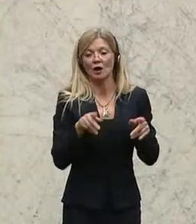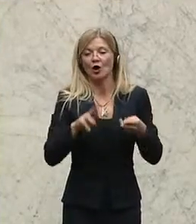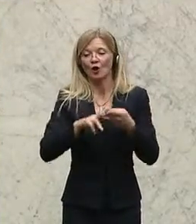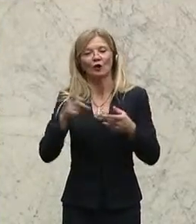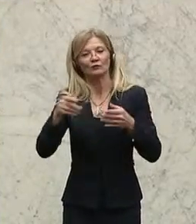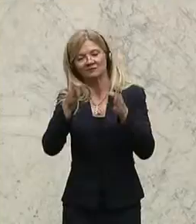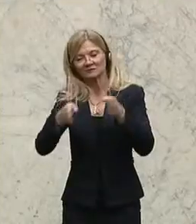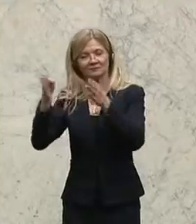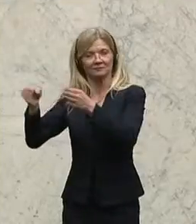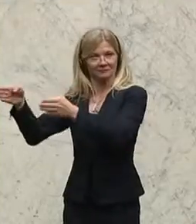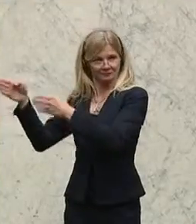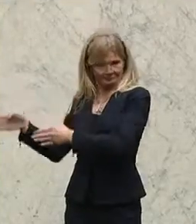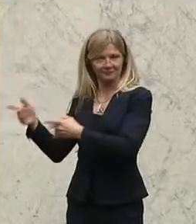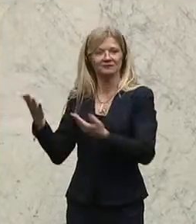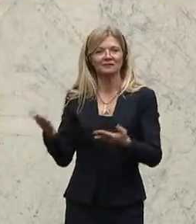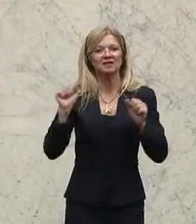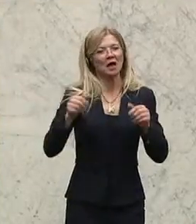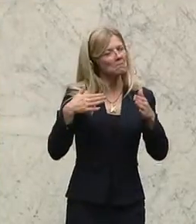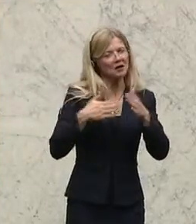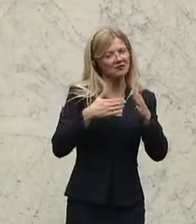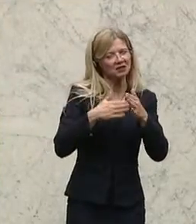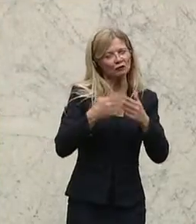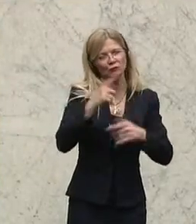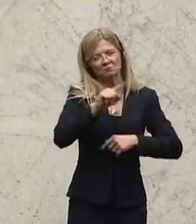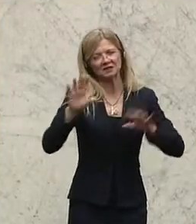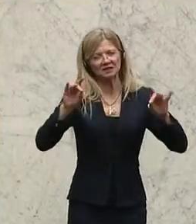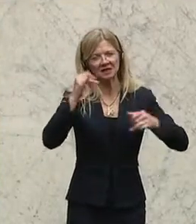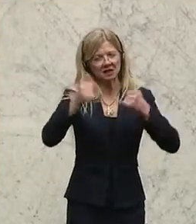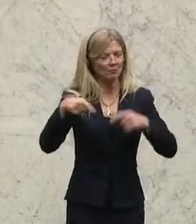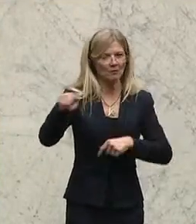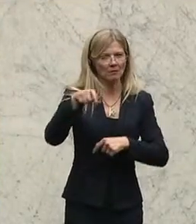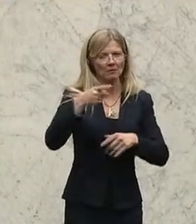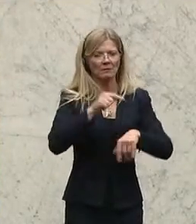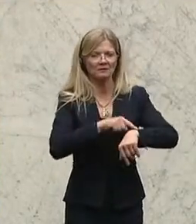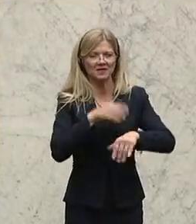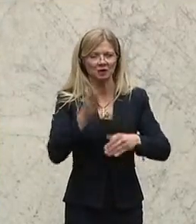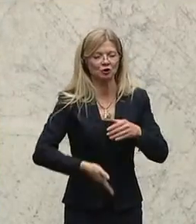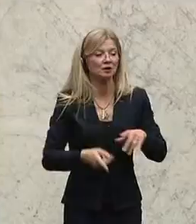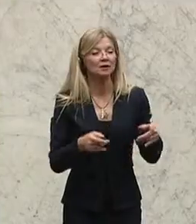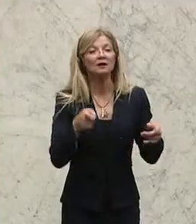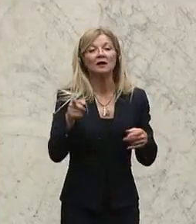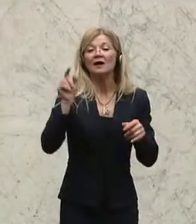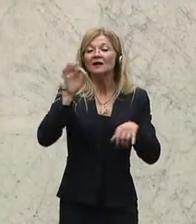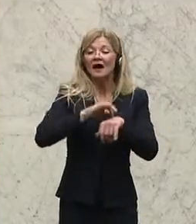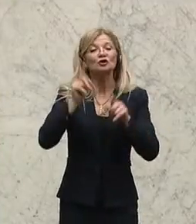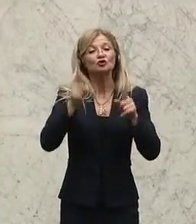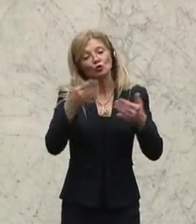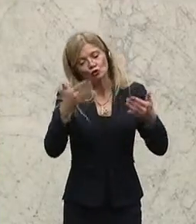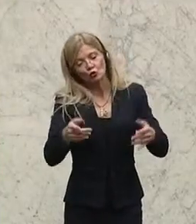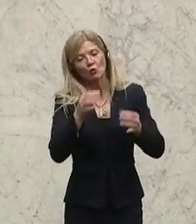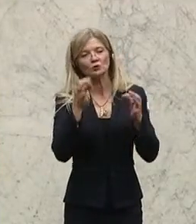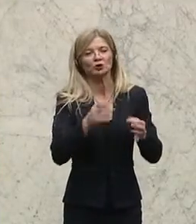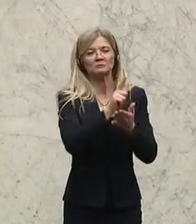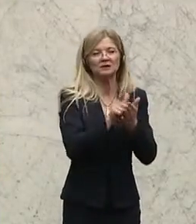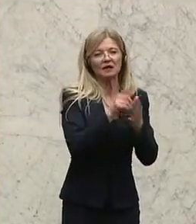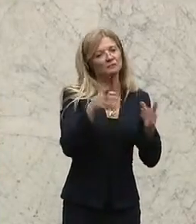auf 5 oder 10 Jahre und sagen, okay, in dieser unterversorgten Region soll der Arzt dieses Geld verdienen für die Zeit gesichert.